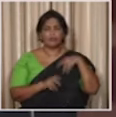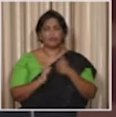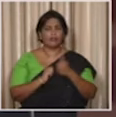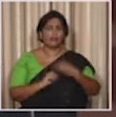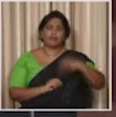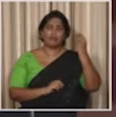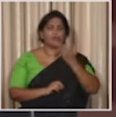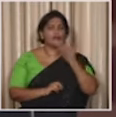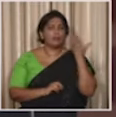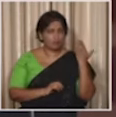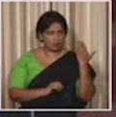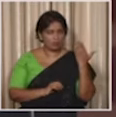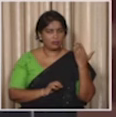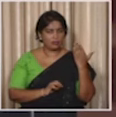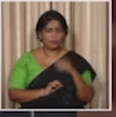dia pulau.